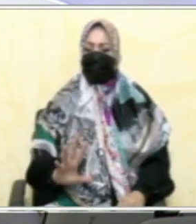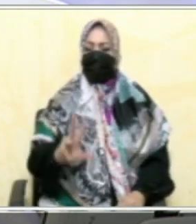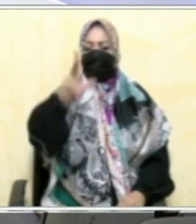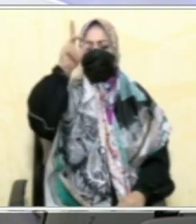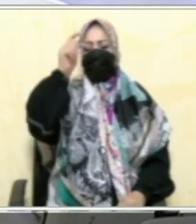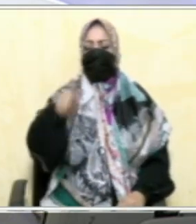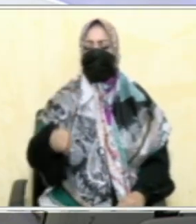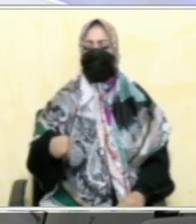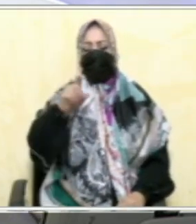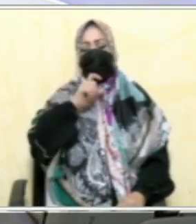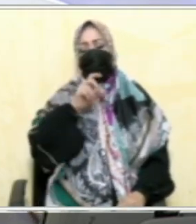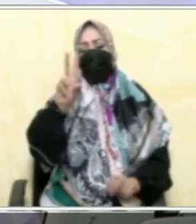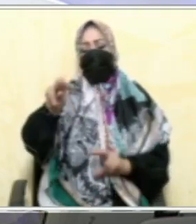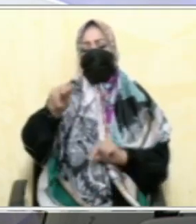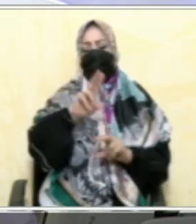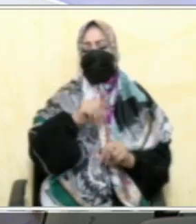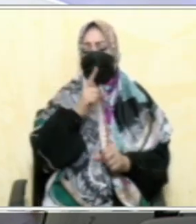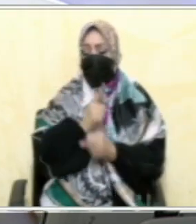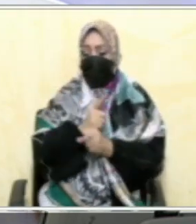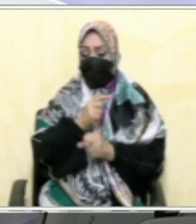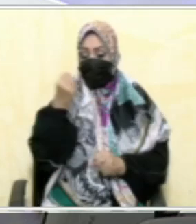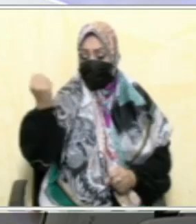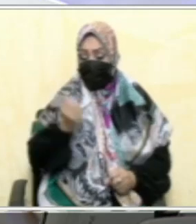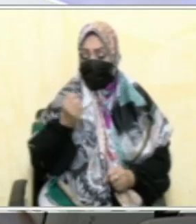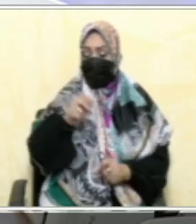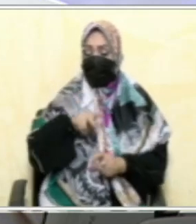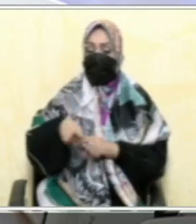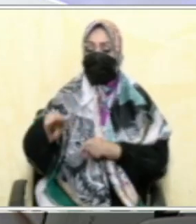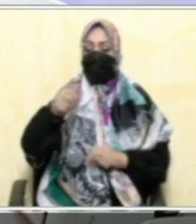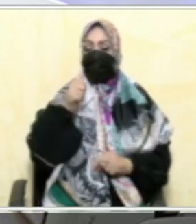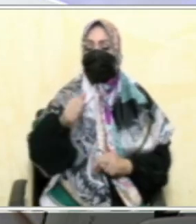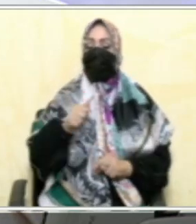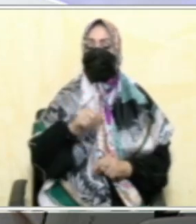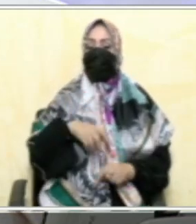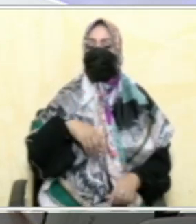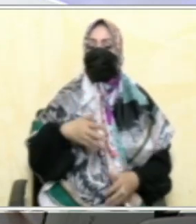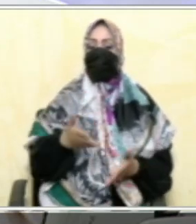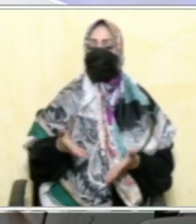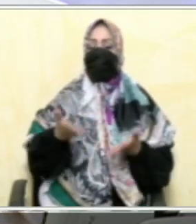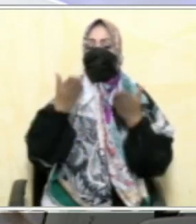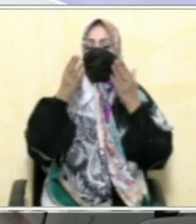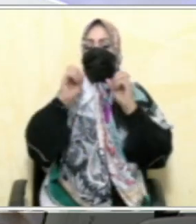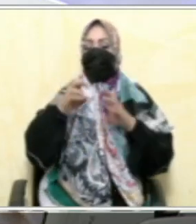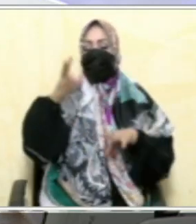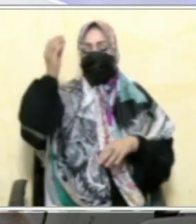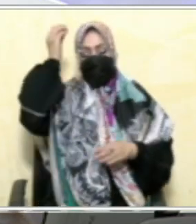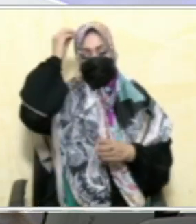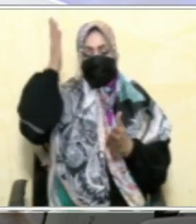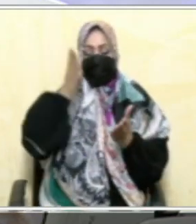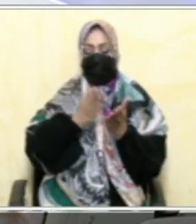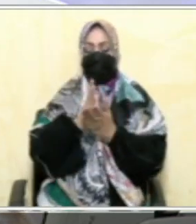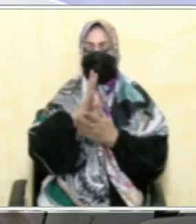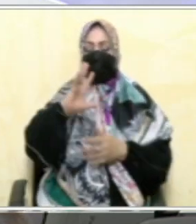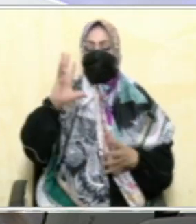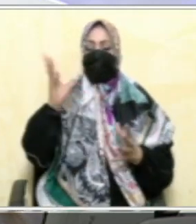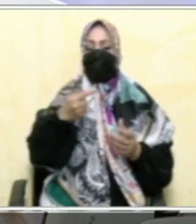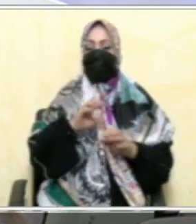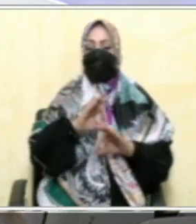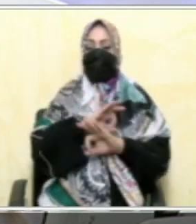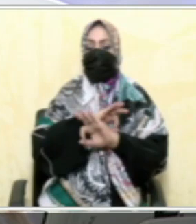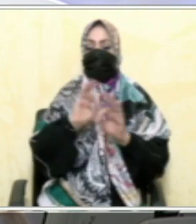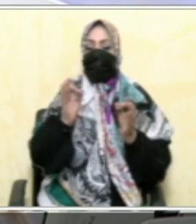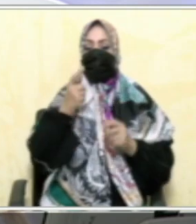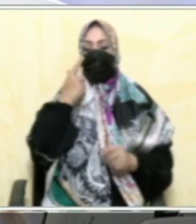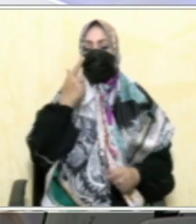الهداية لنا جميعا. على بركة الله نبدأ في استقبال الأسئلة. معنا الأول إدريس من